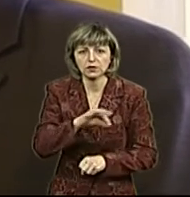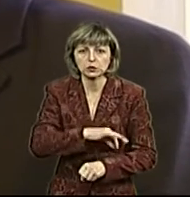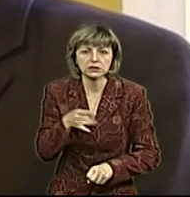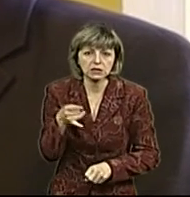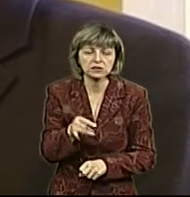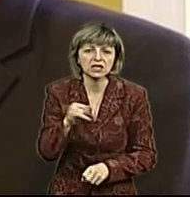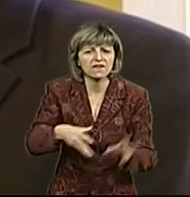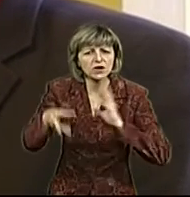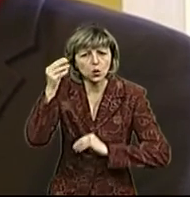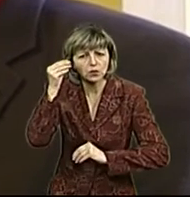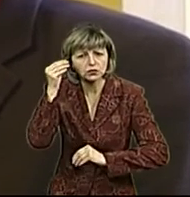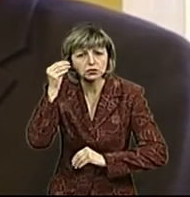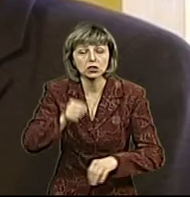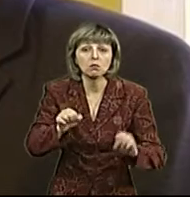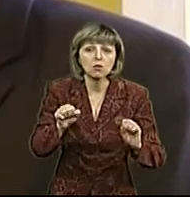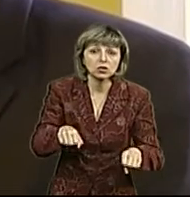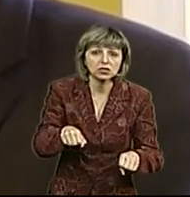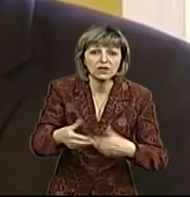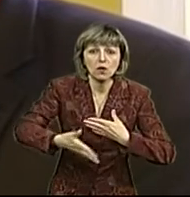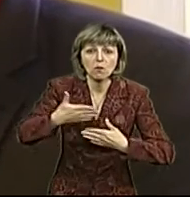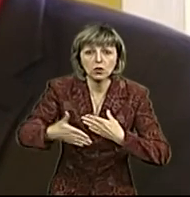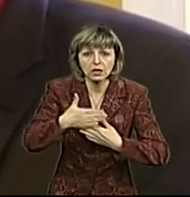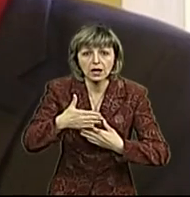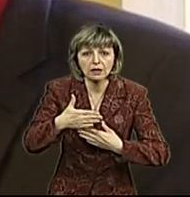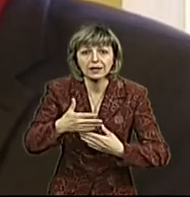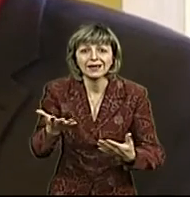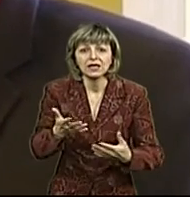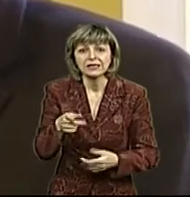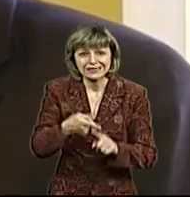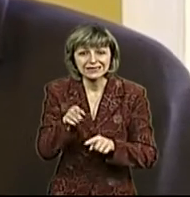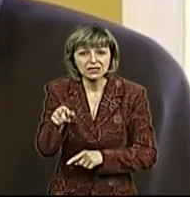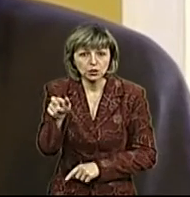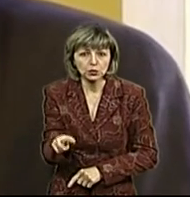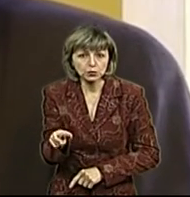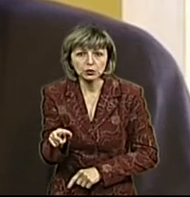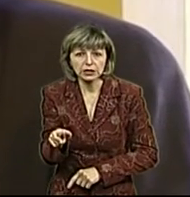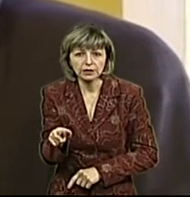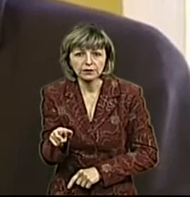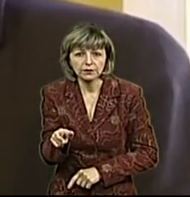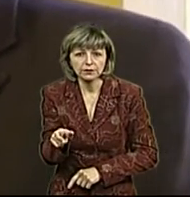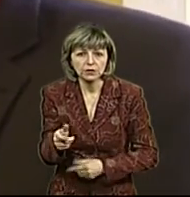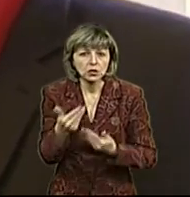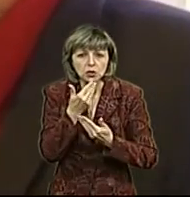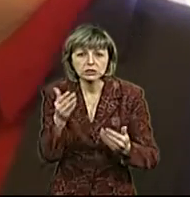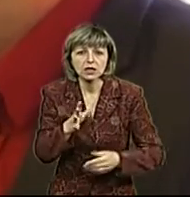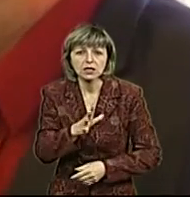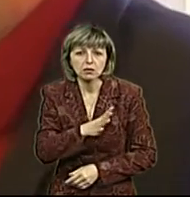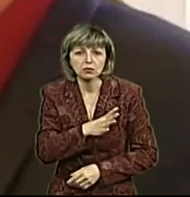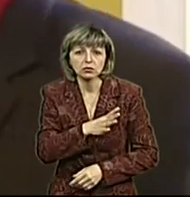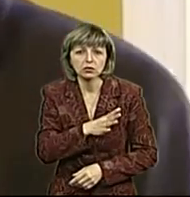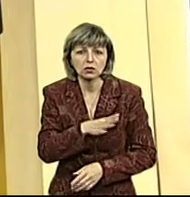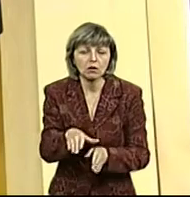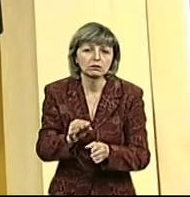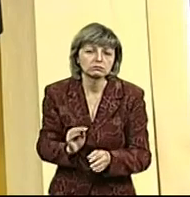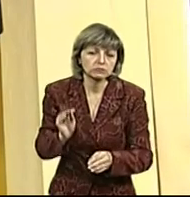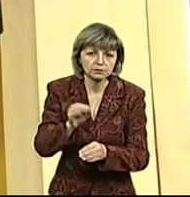І враховуючи можливу міру покарання, яка загрожує Єпіфановичу, останній, на думку тримувача, може переховуватися